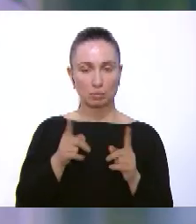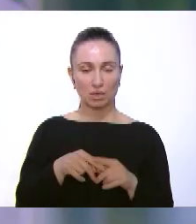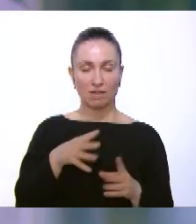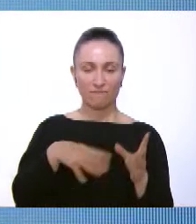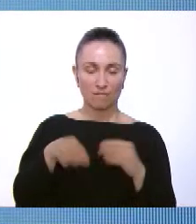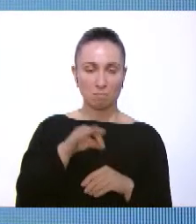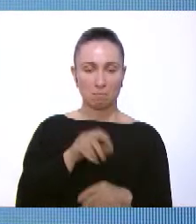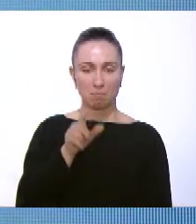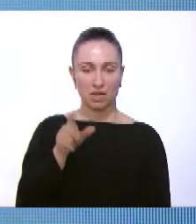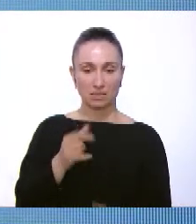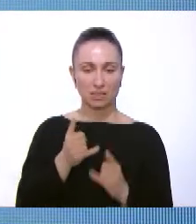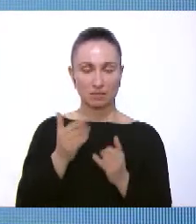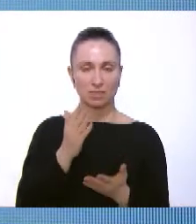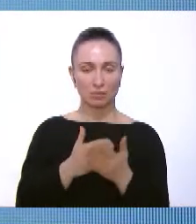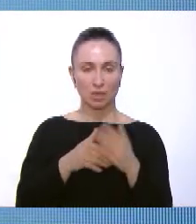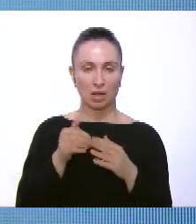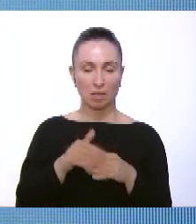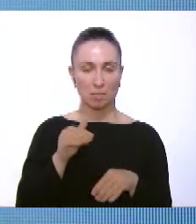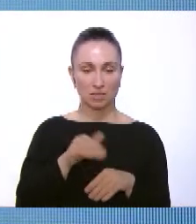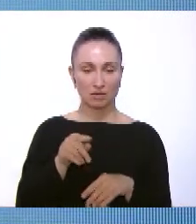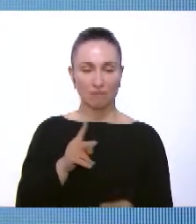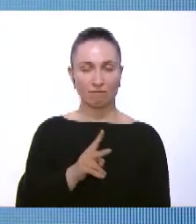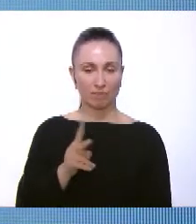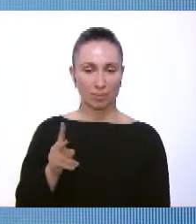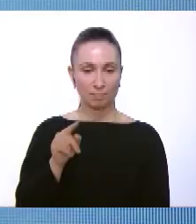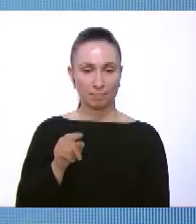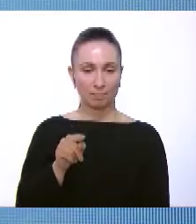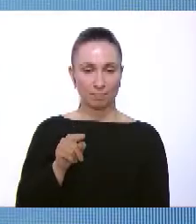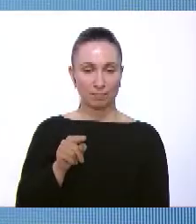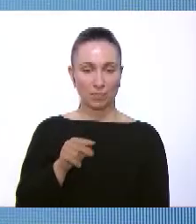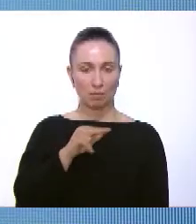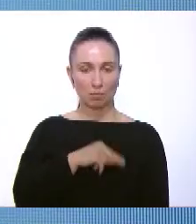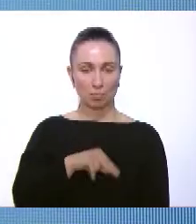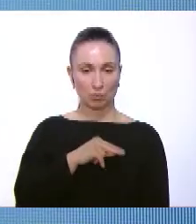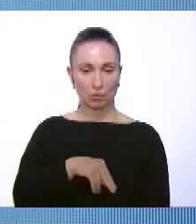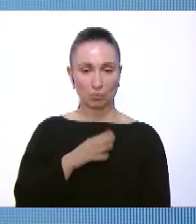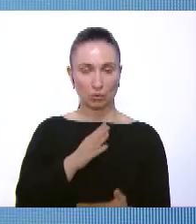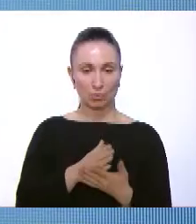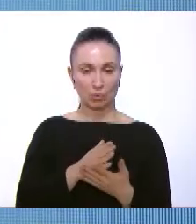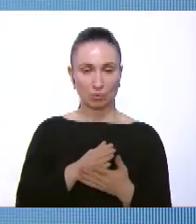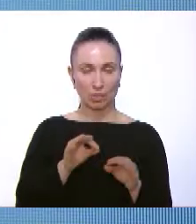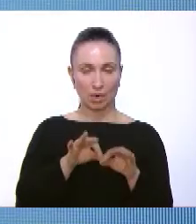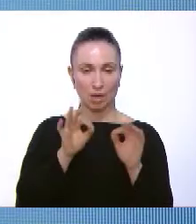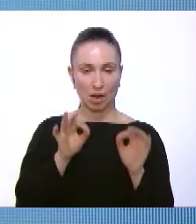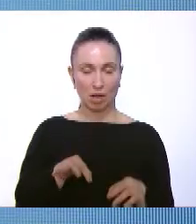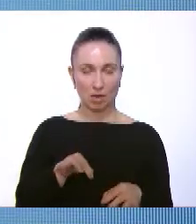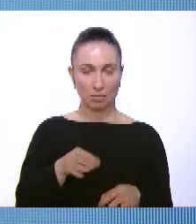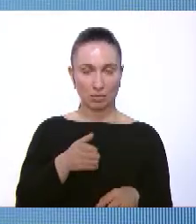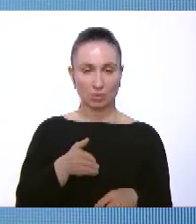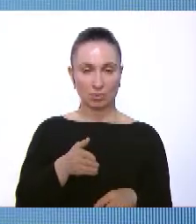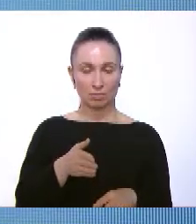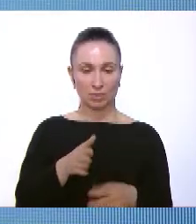ყველა პაციენტისთვის არის ხელმისაწვდომი, ვინაიდან მუშაობს გამართული